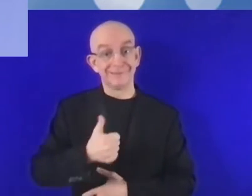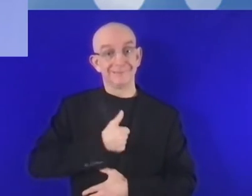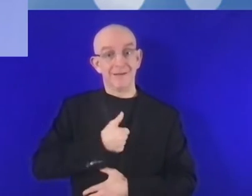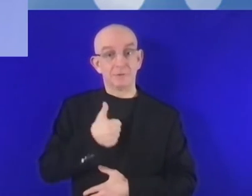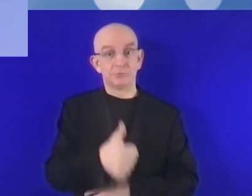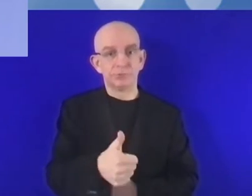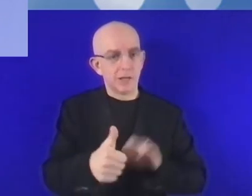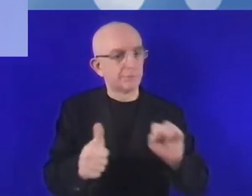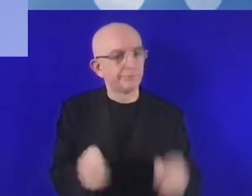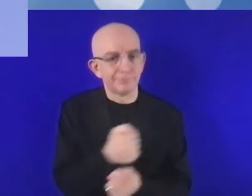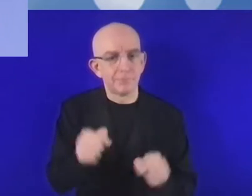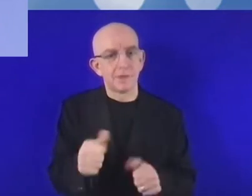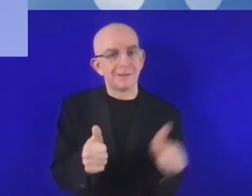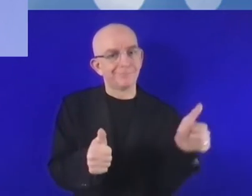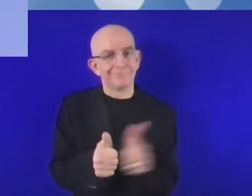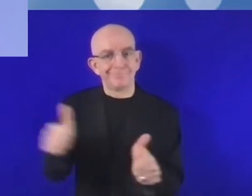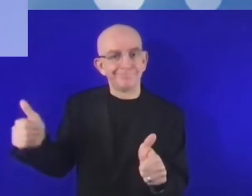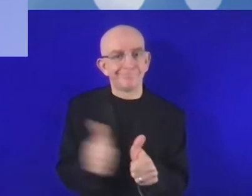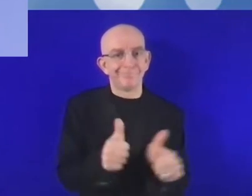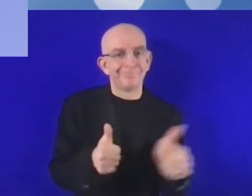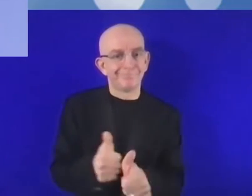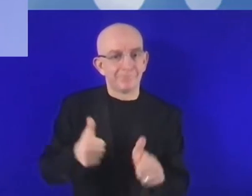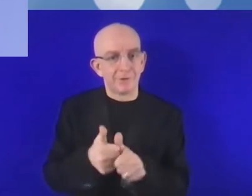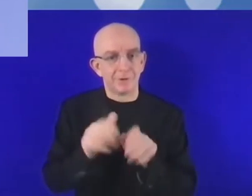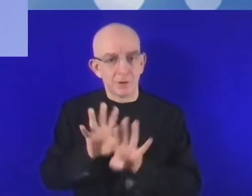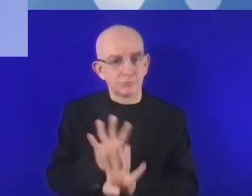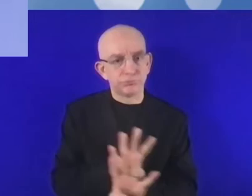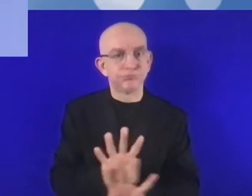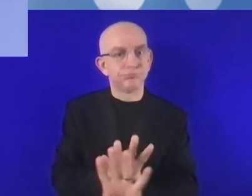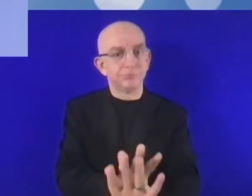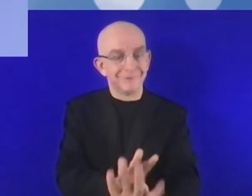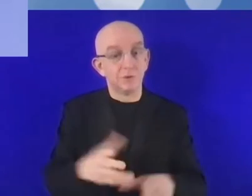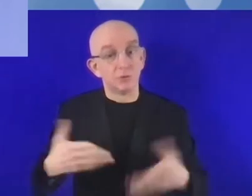все мы должны